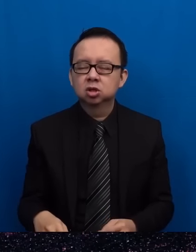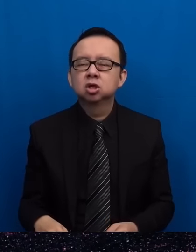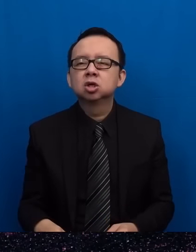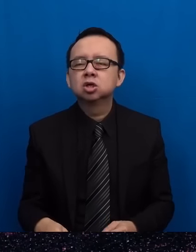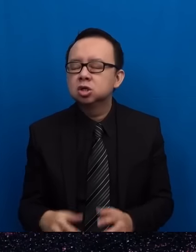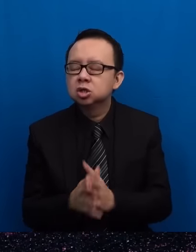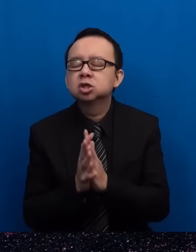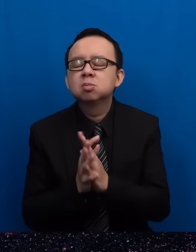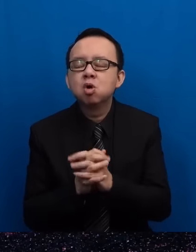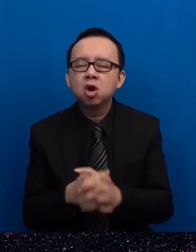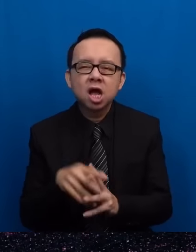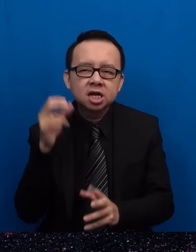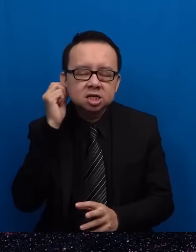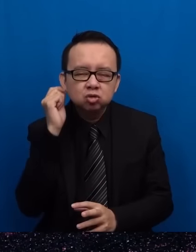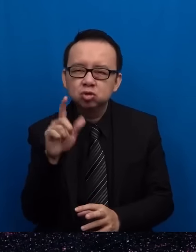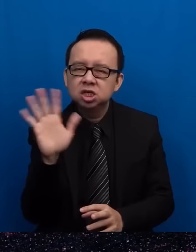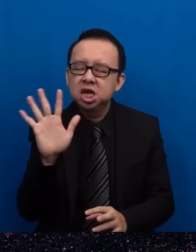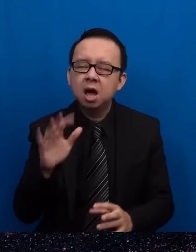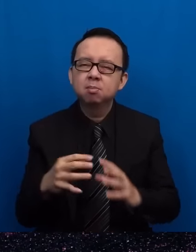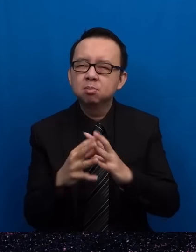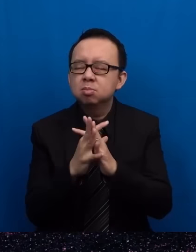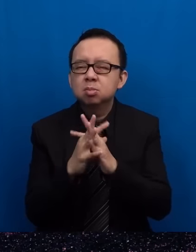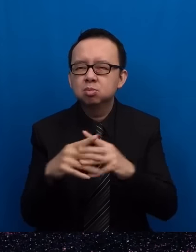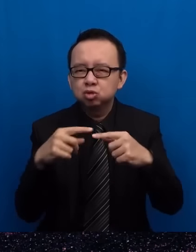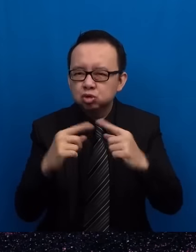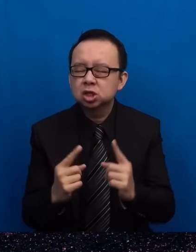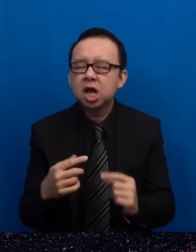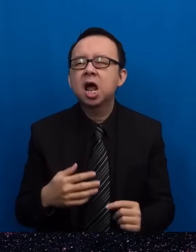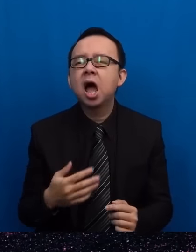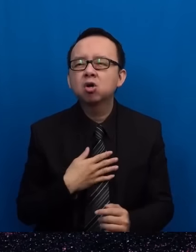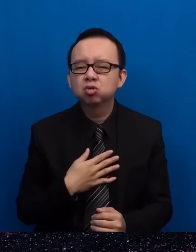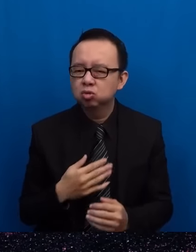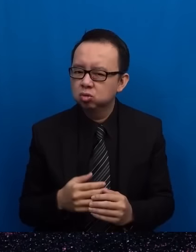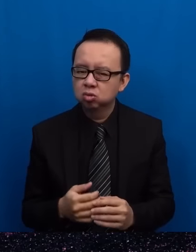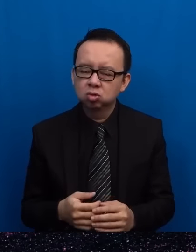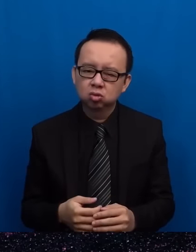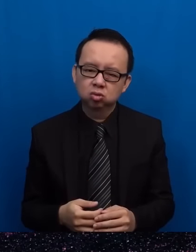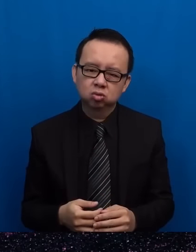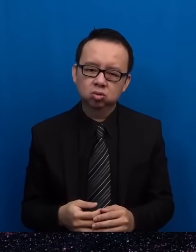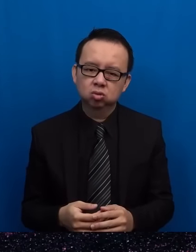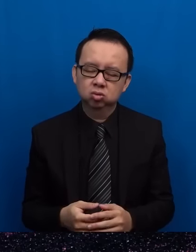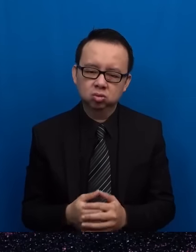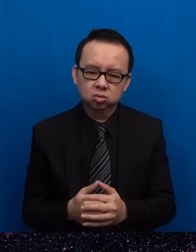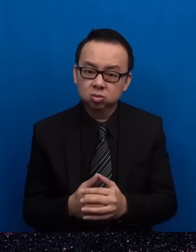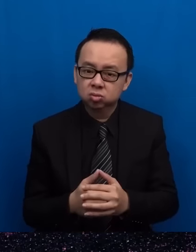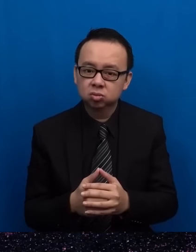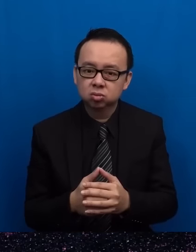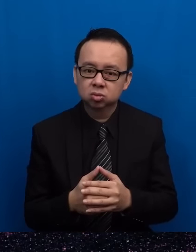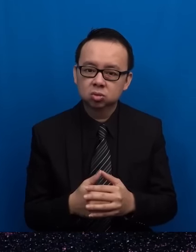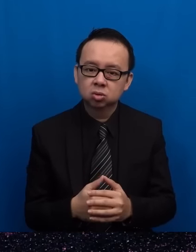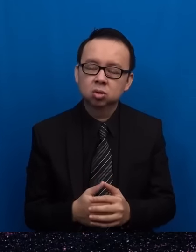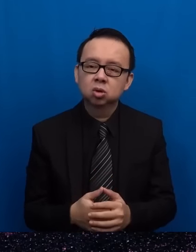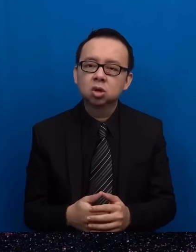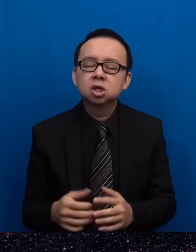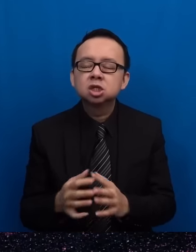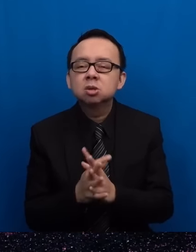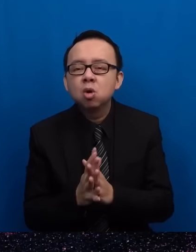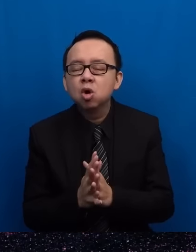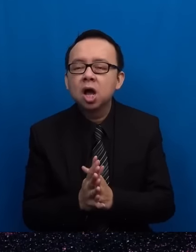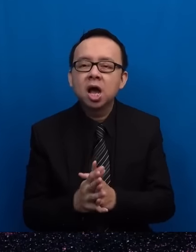dia dengar, semoga dia berubah pikiran, semoga dia terima teleponku atau langsung datang ke depan pintu, semoga dia